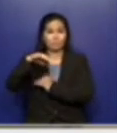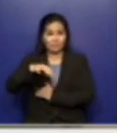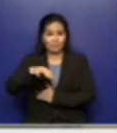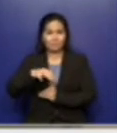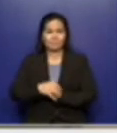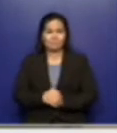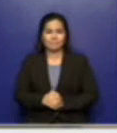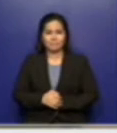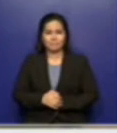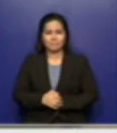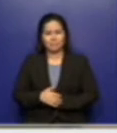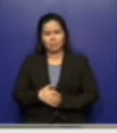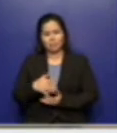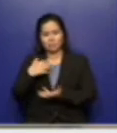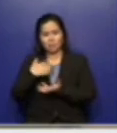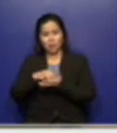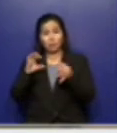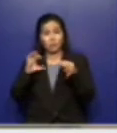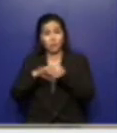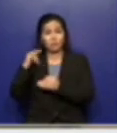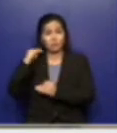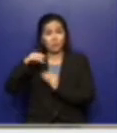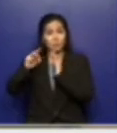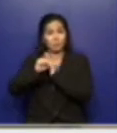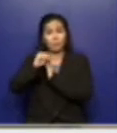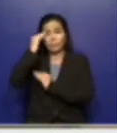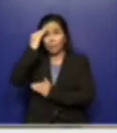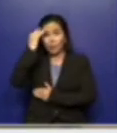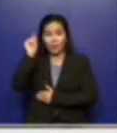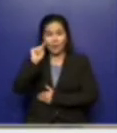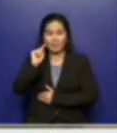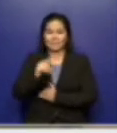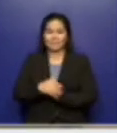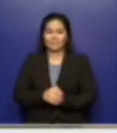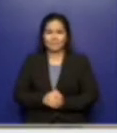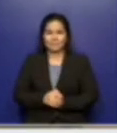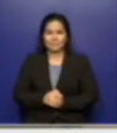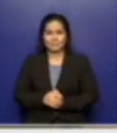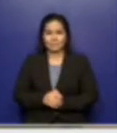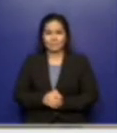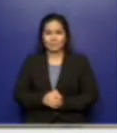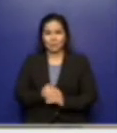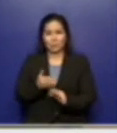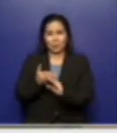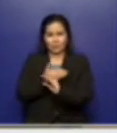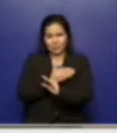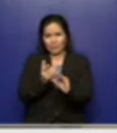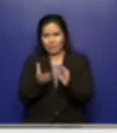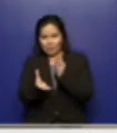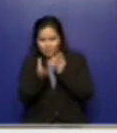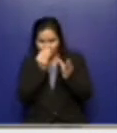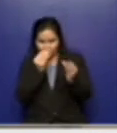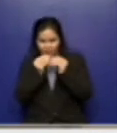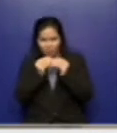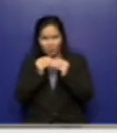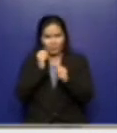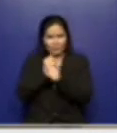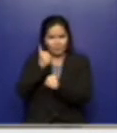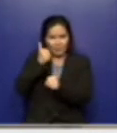มถึงพูดเรื่องนี้ผมกราบเรียนว่าเรื่องสนามบินมุกดาหารนั้นได้ศึกษาความเป็นไปได้เรียบร้อยแล้ว